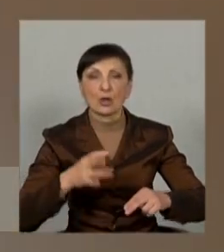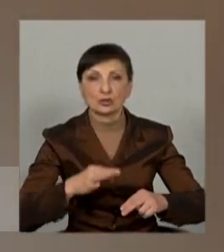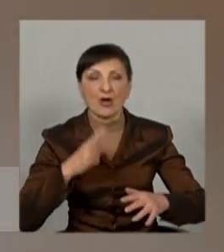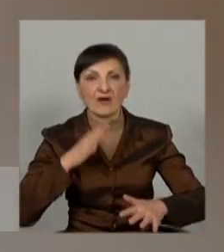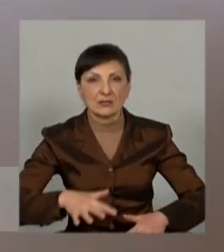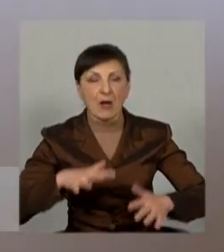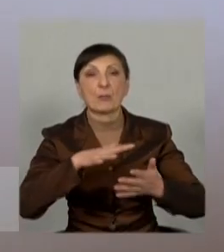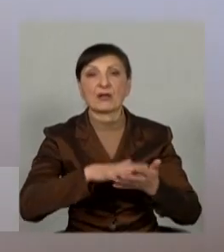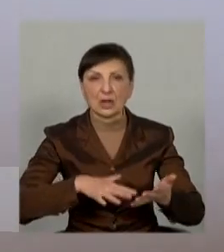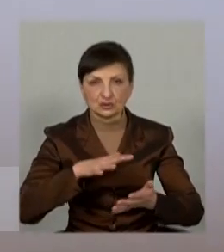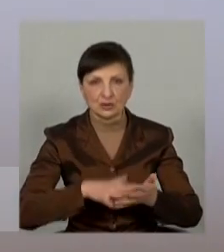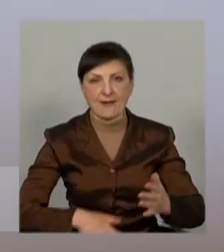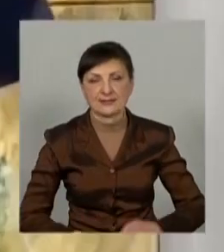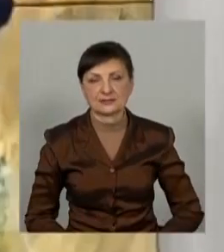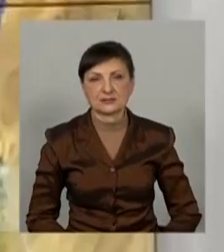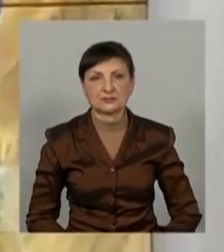воды продолжает поступать.